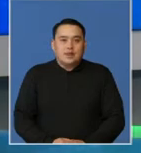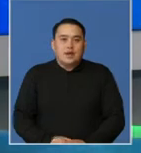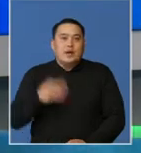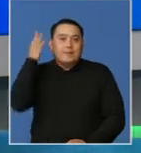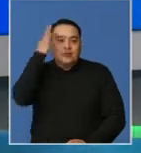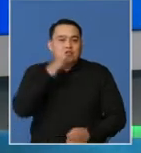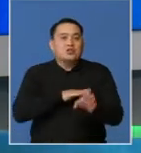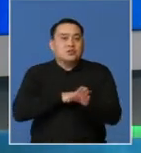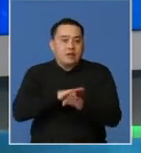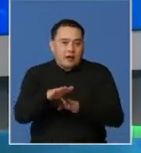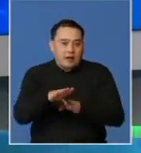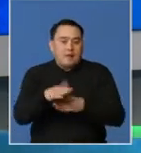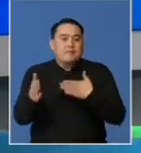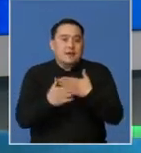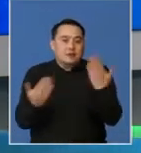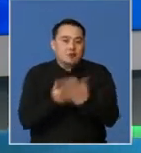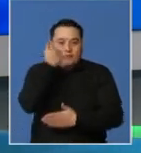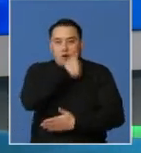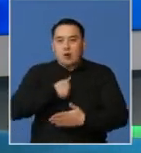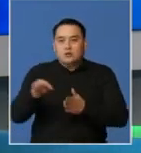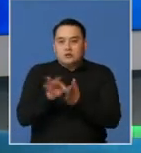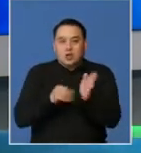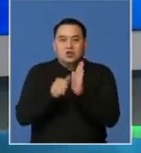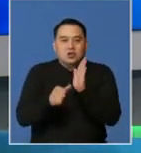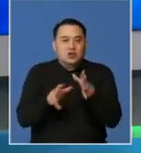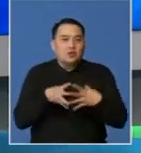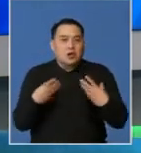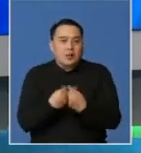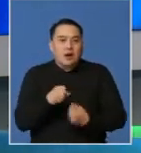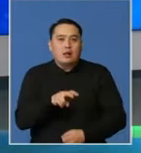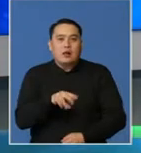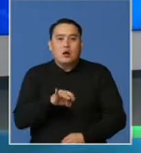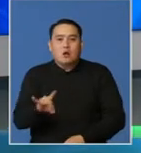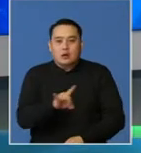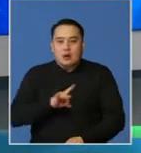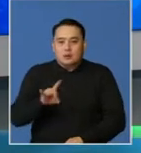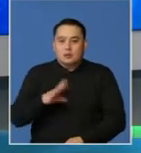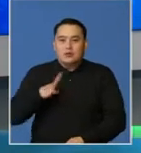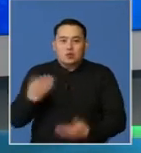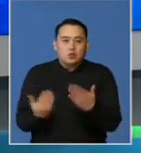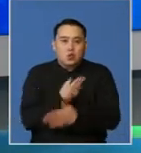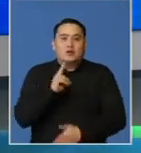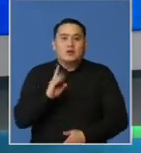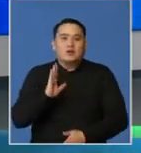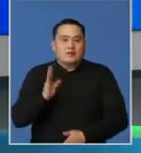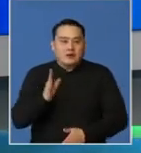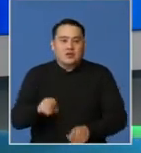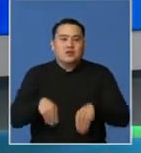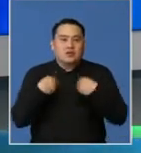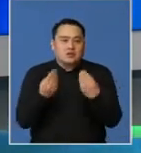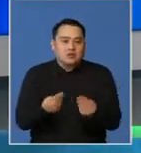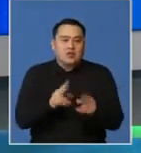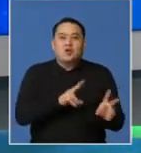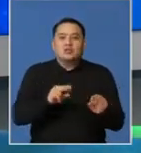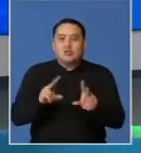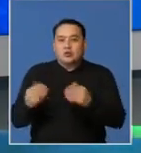Мечты сбываются. В преддверии Нового года сразу 60 семей из Алакольского района стали обладателями новеньких квартир.